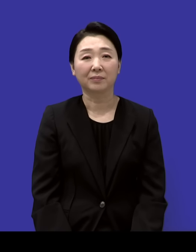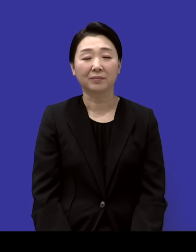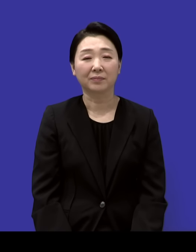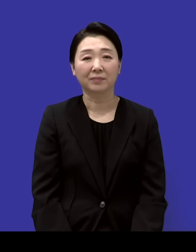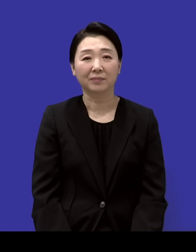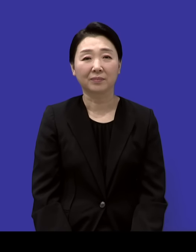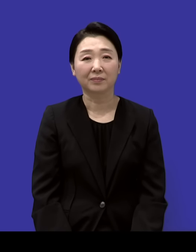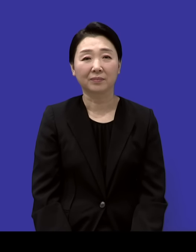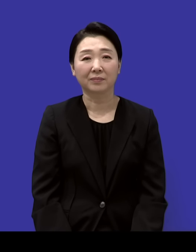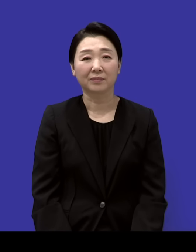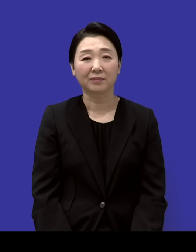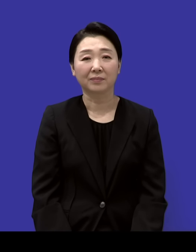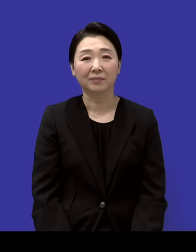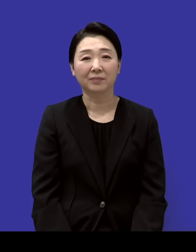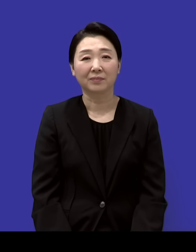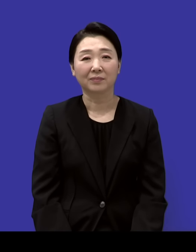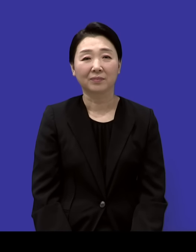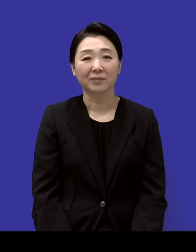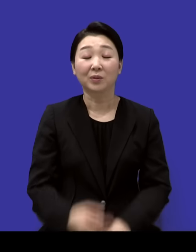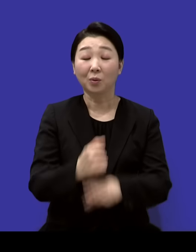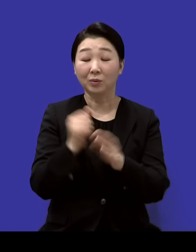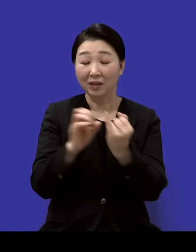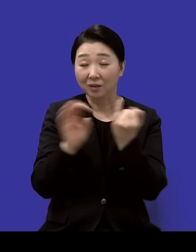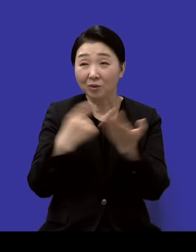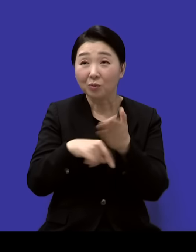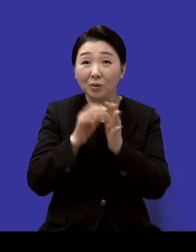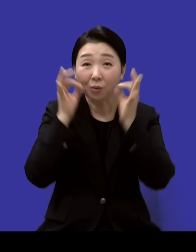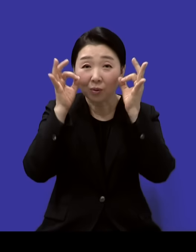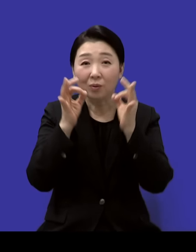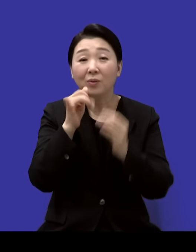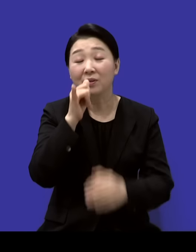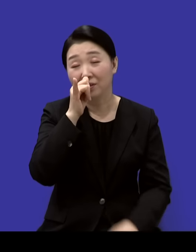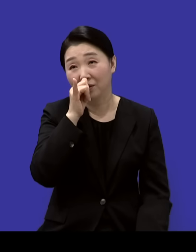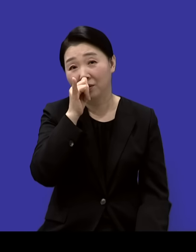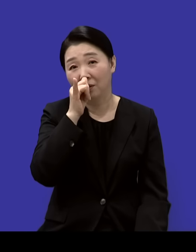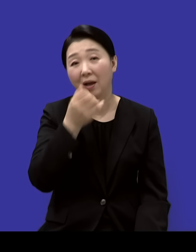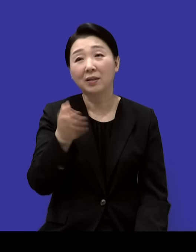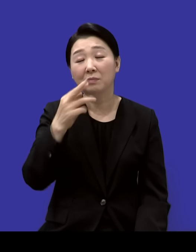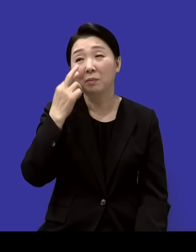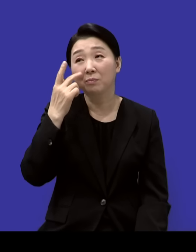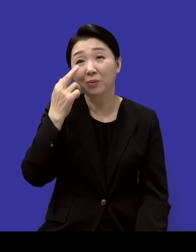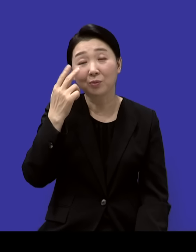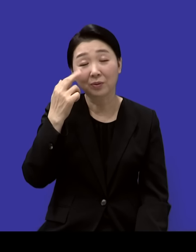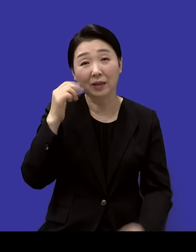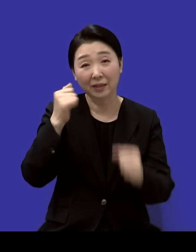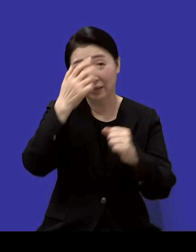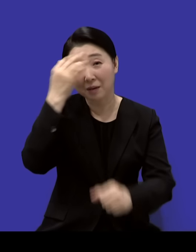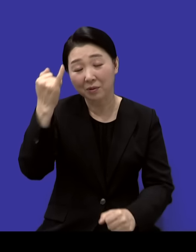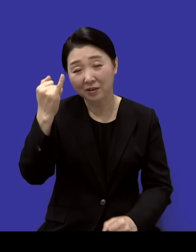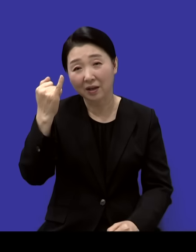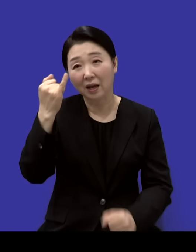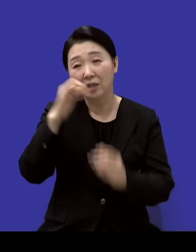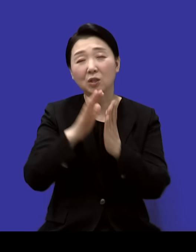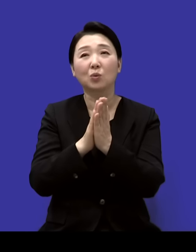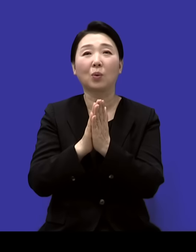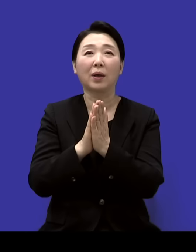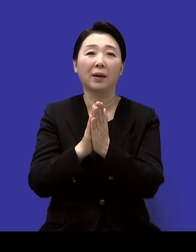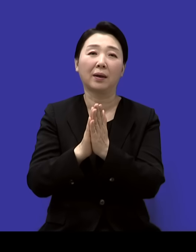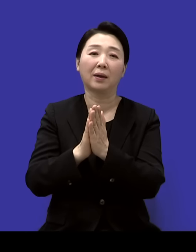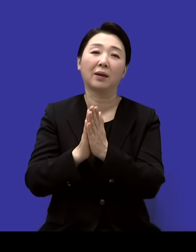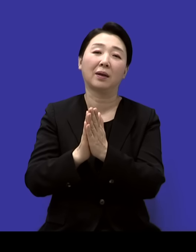그렇게 했는데 참 이 미국에 계신 고모 할머니가 예. 이제 기도에 좀 은사가 있으세요. 예.